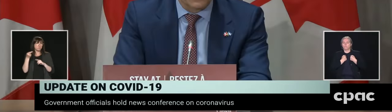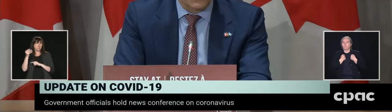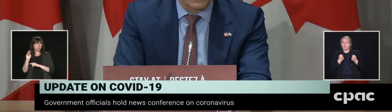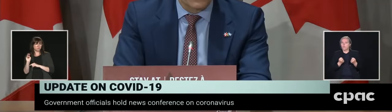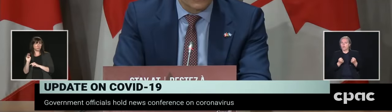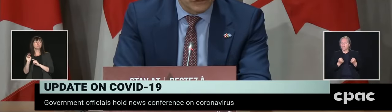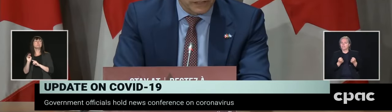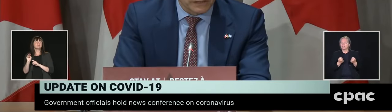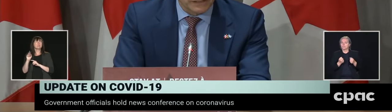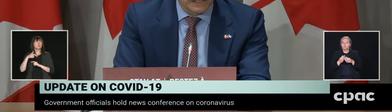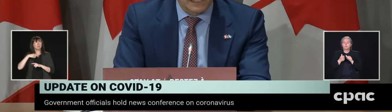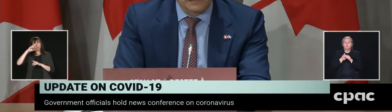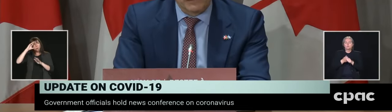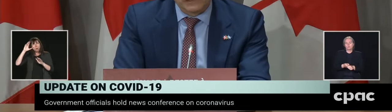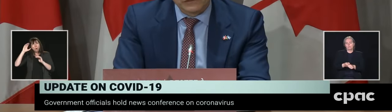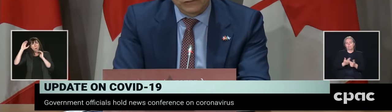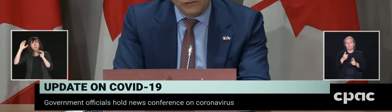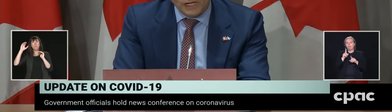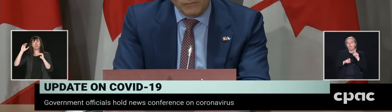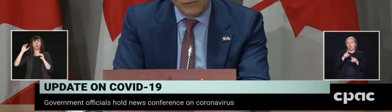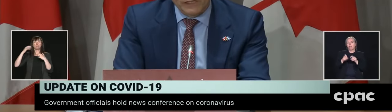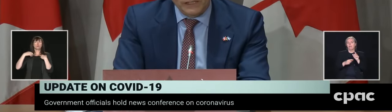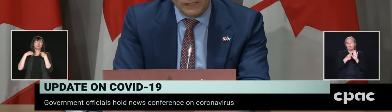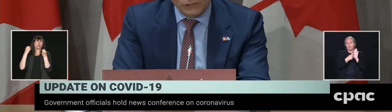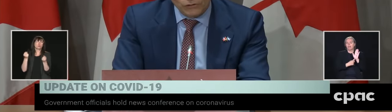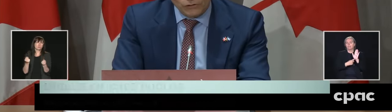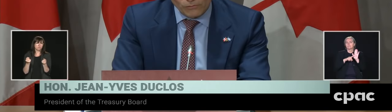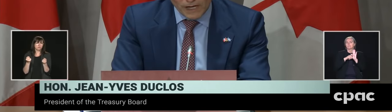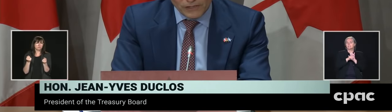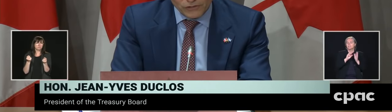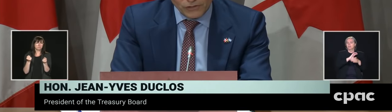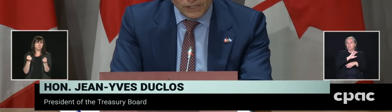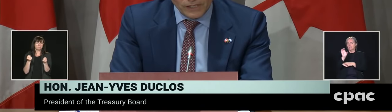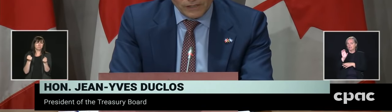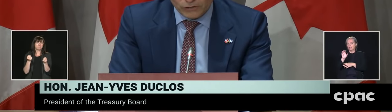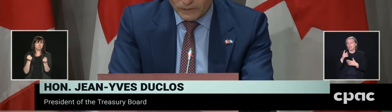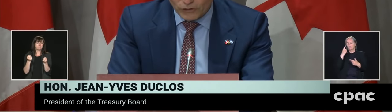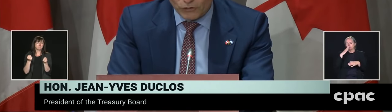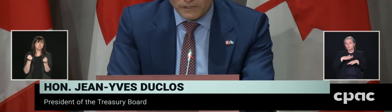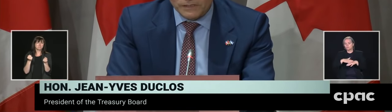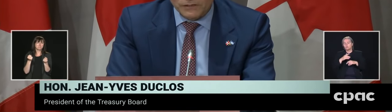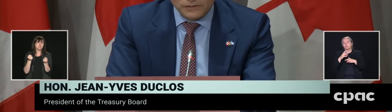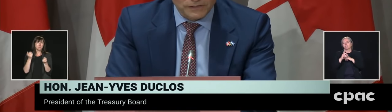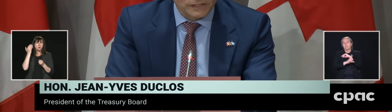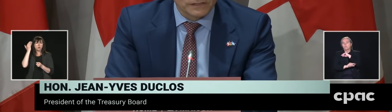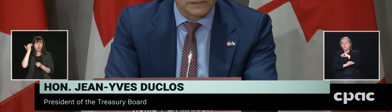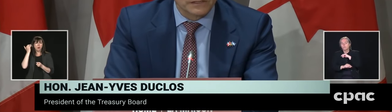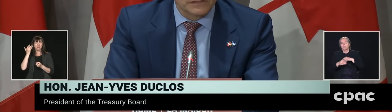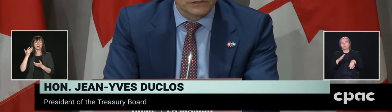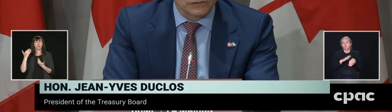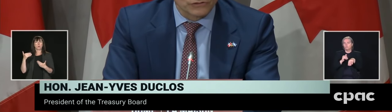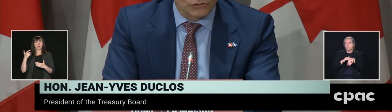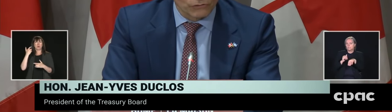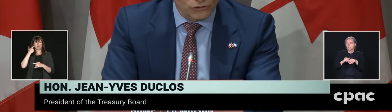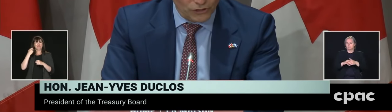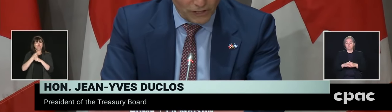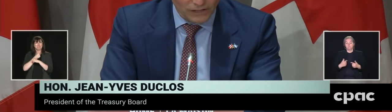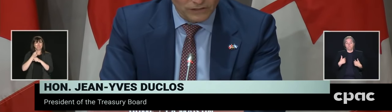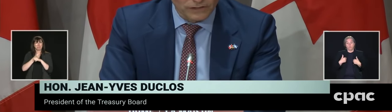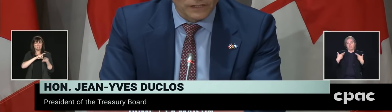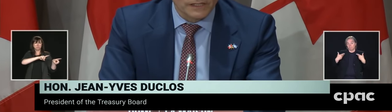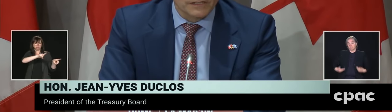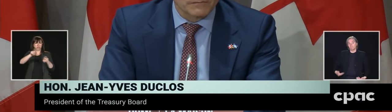active de Statistique Canada portant sur l'emploi et le chômage. Comme économiste, ces statistiques sont